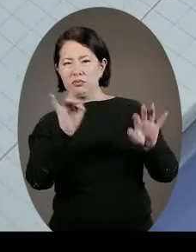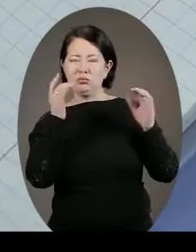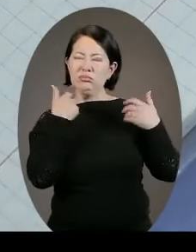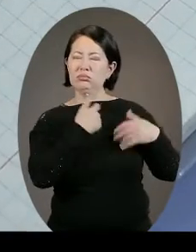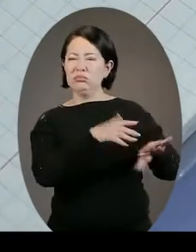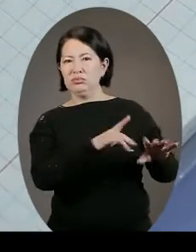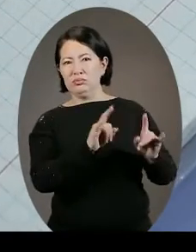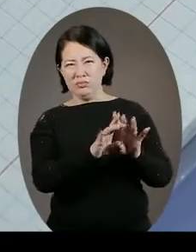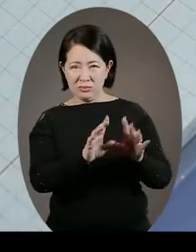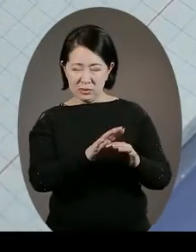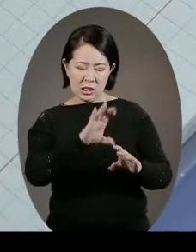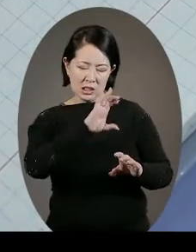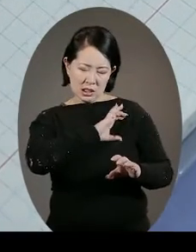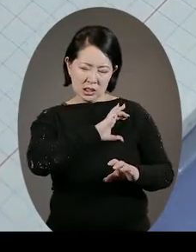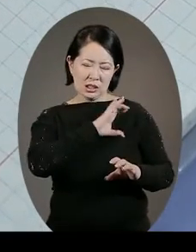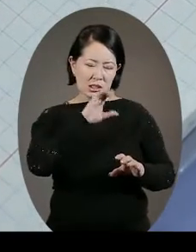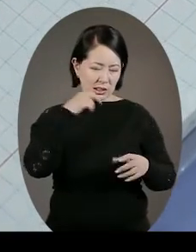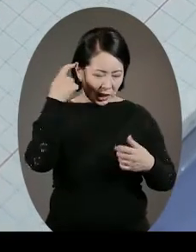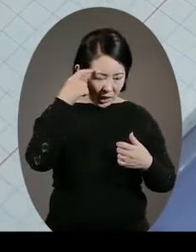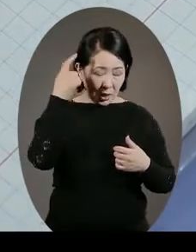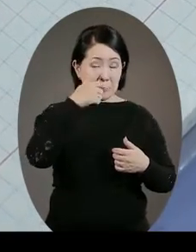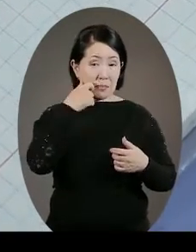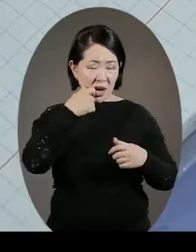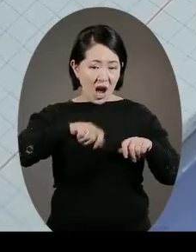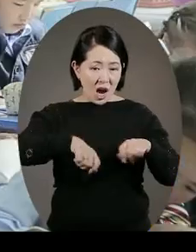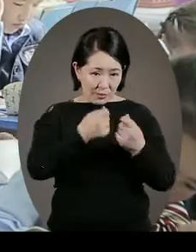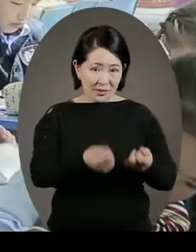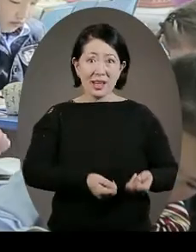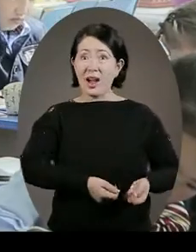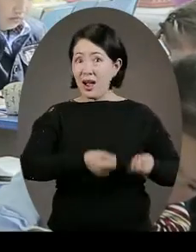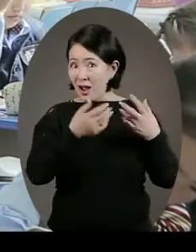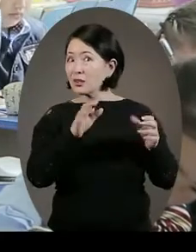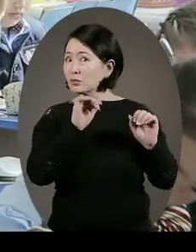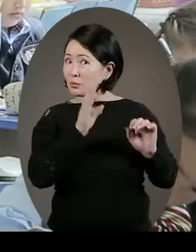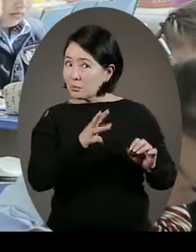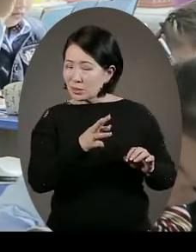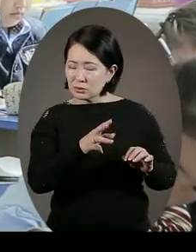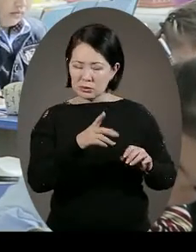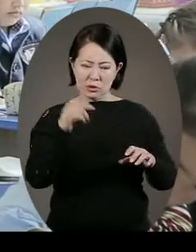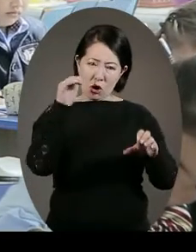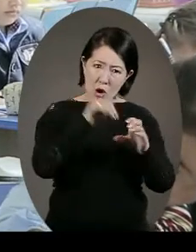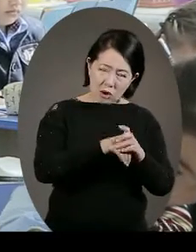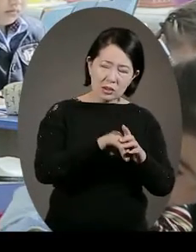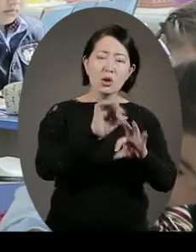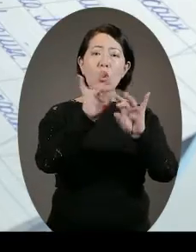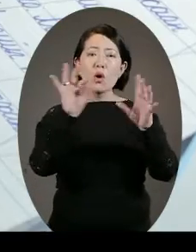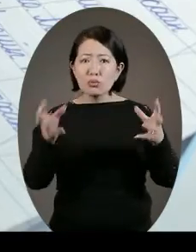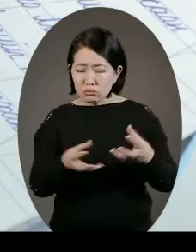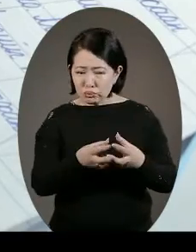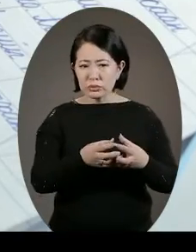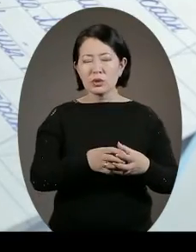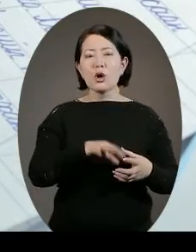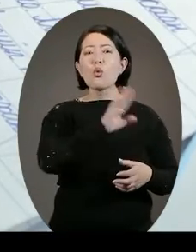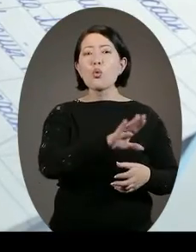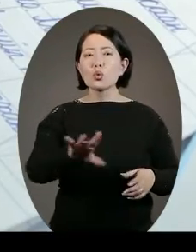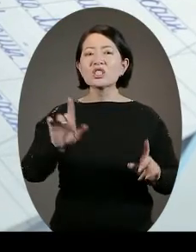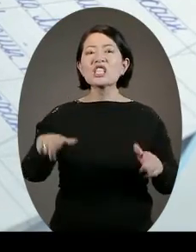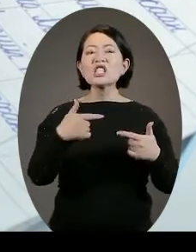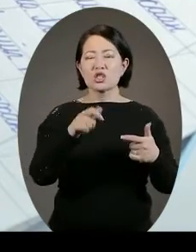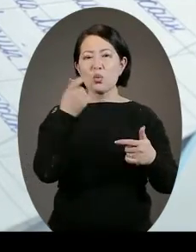замаар сэтгэл санаа бие махбодд гэмтэл учруулж болох үйс, эсвэл учруулсан альва үйлдэлийг хүүхдийн